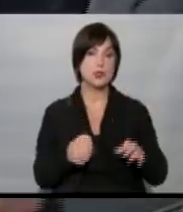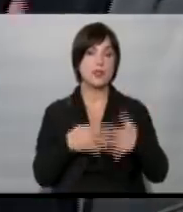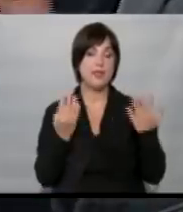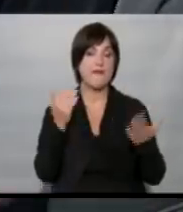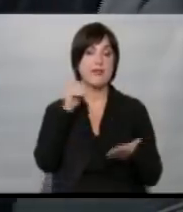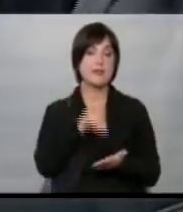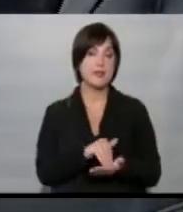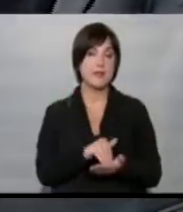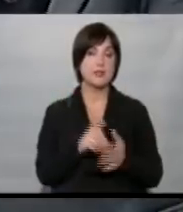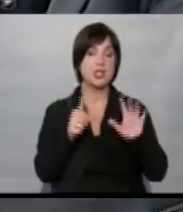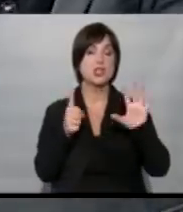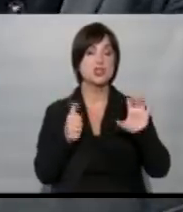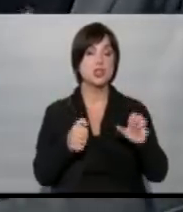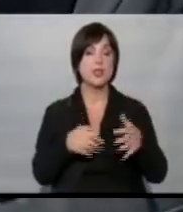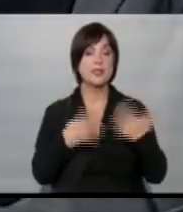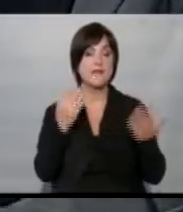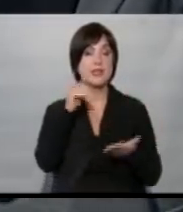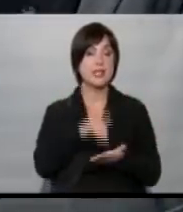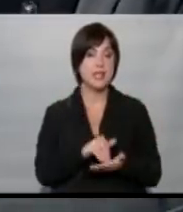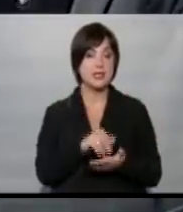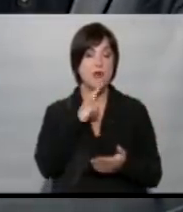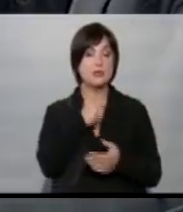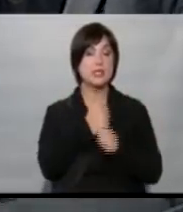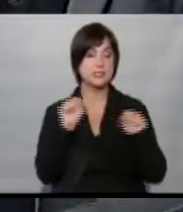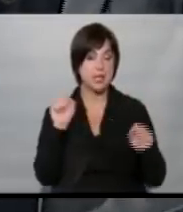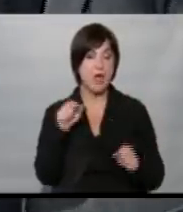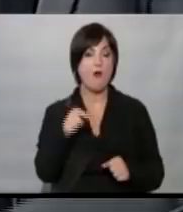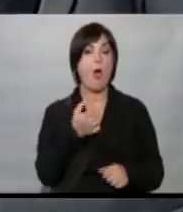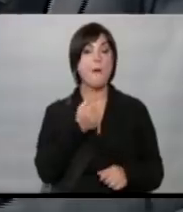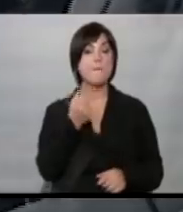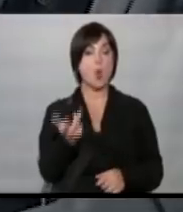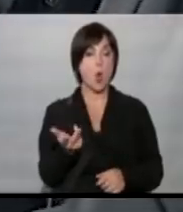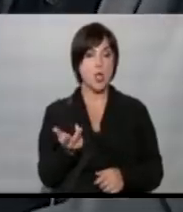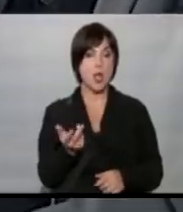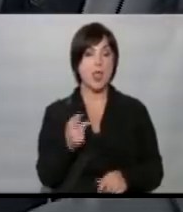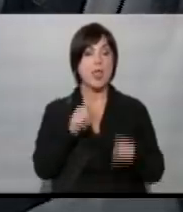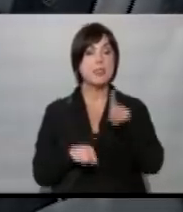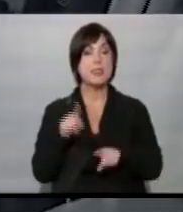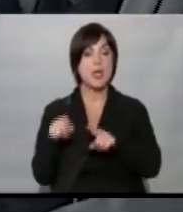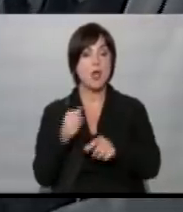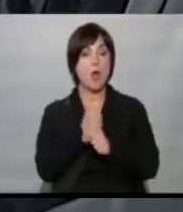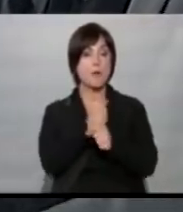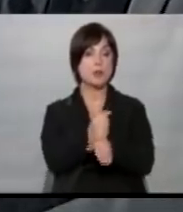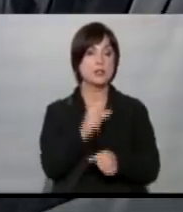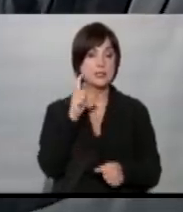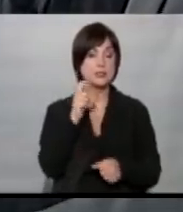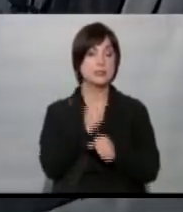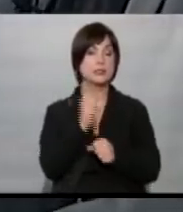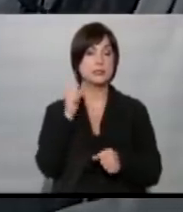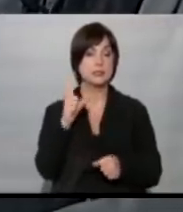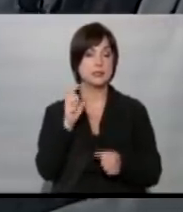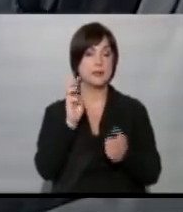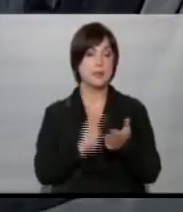609.890 нешто. 609.000. Е сега во таа бројка некои од пратениците од СДСМ или